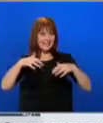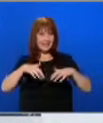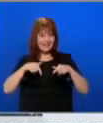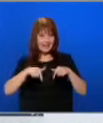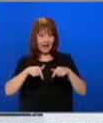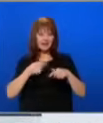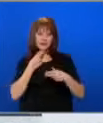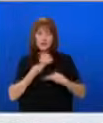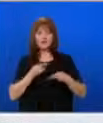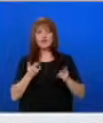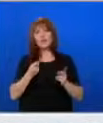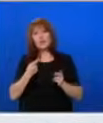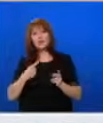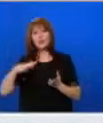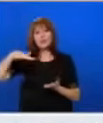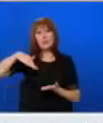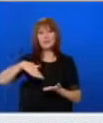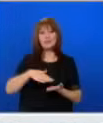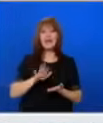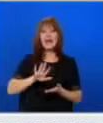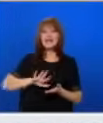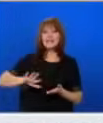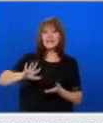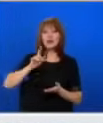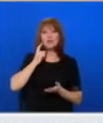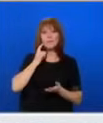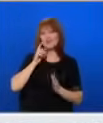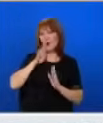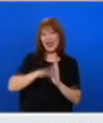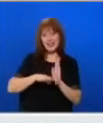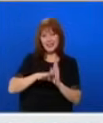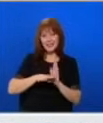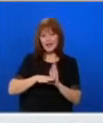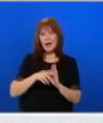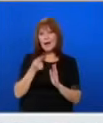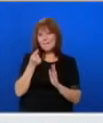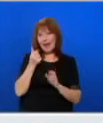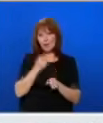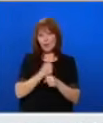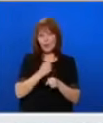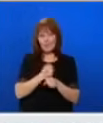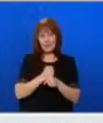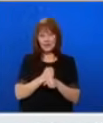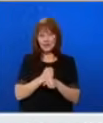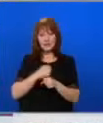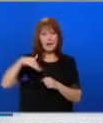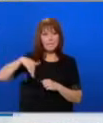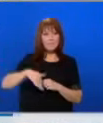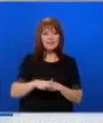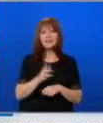да може да отворим другите писти. Сезонът на Банско се води все още нисък и заради по-малкото работещи писти картата е по-евтина.